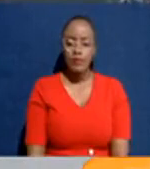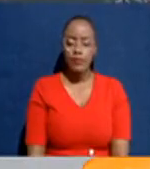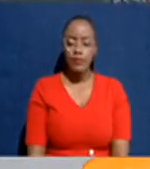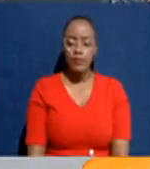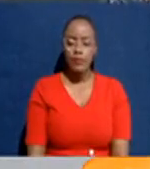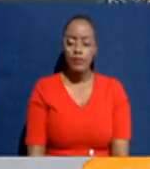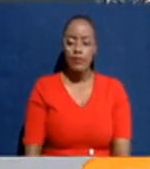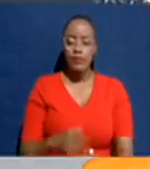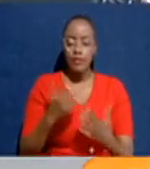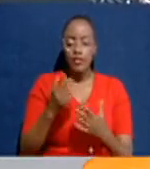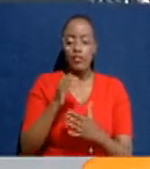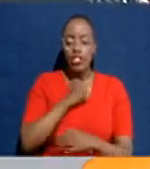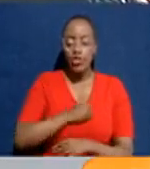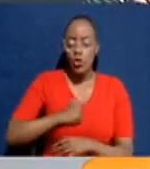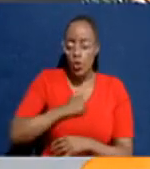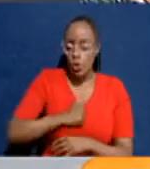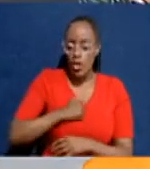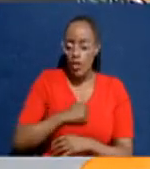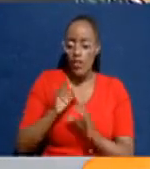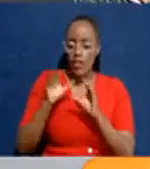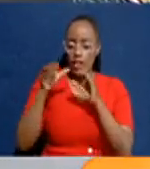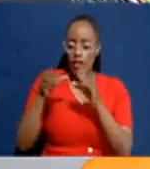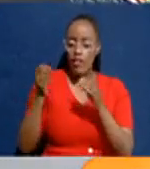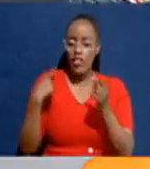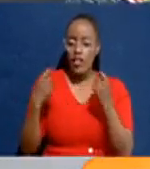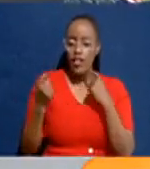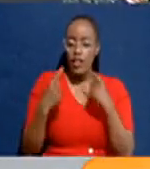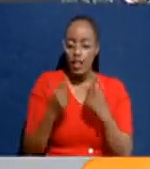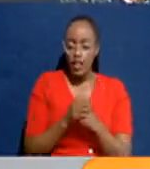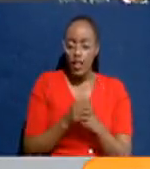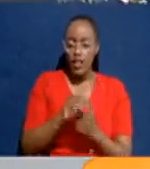Na mnaomba radhi hapo, ni kampuni ya majani chai ya Ekatera.